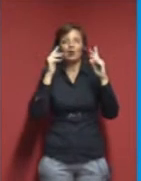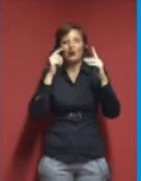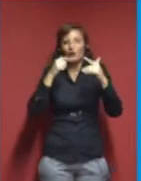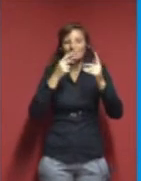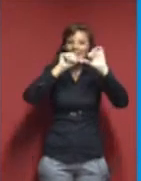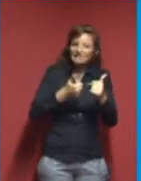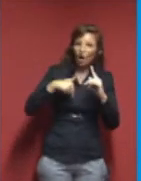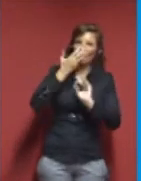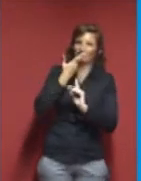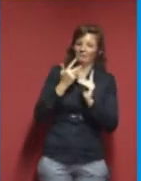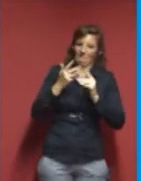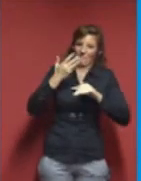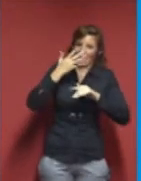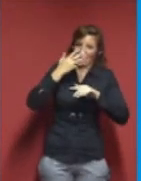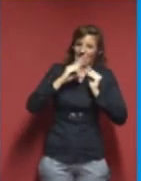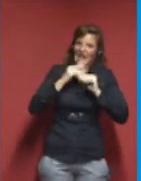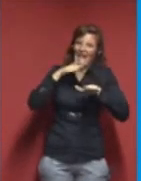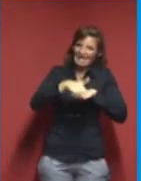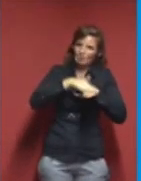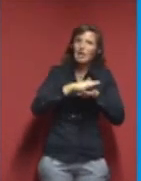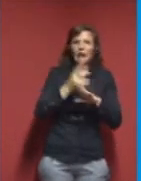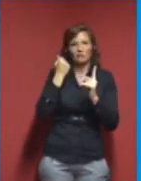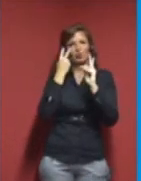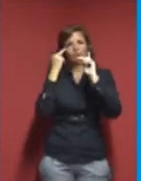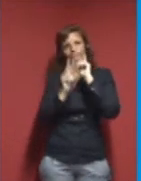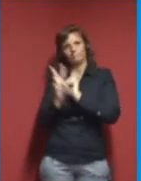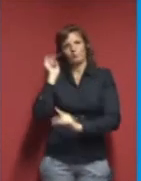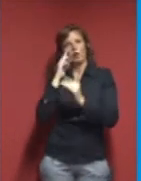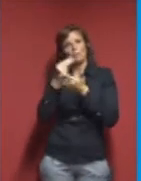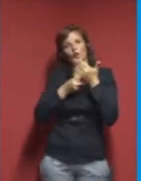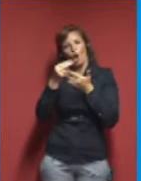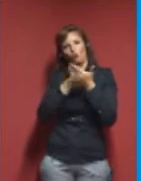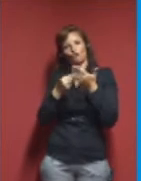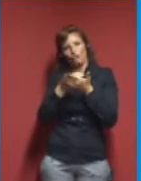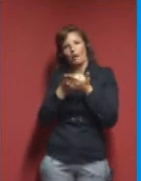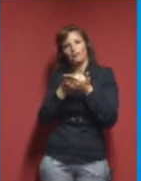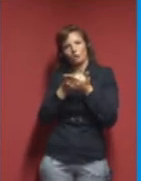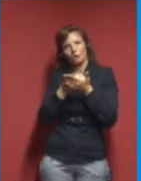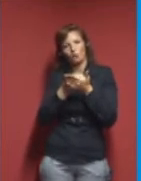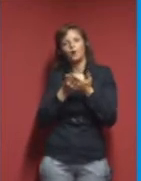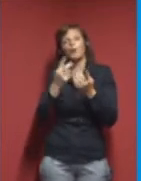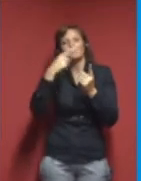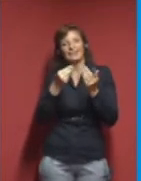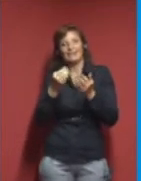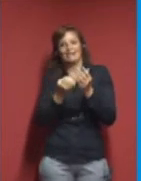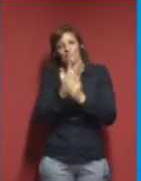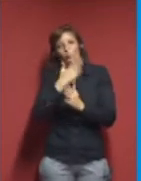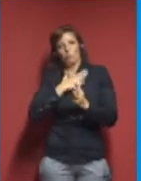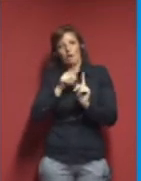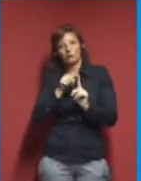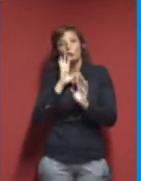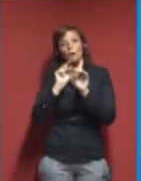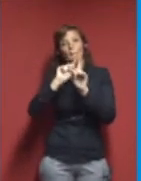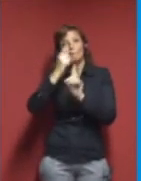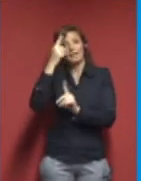esperienze, quindi ve ne parlerò mostrandovi qualche progetto di nostro sviluppo. Il primo